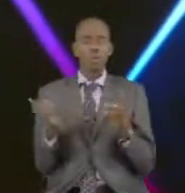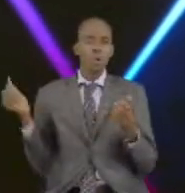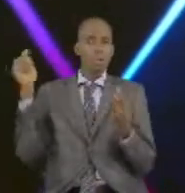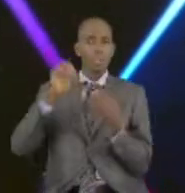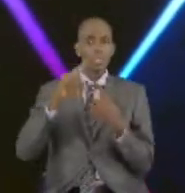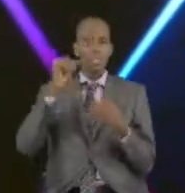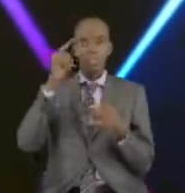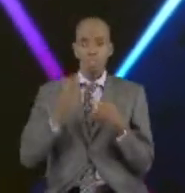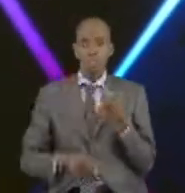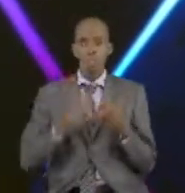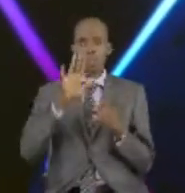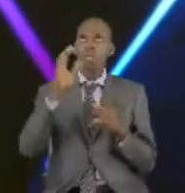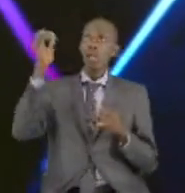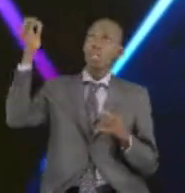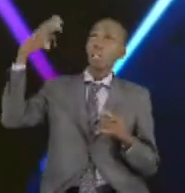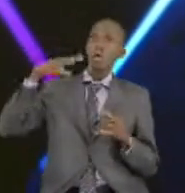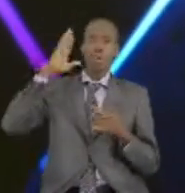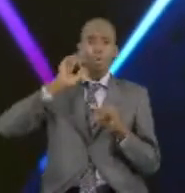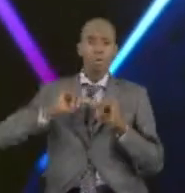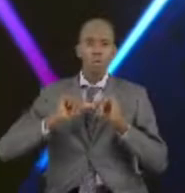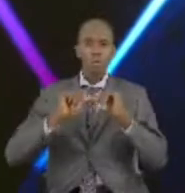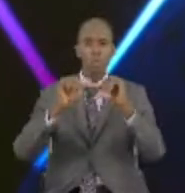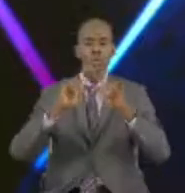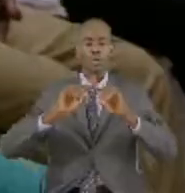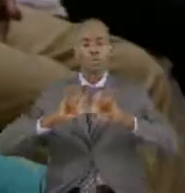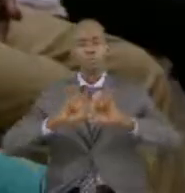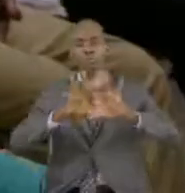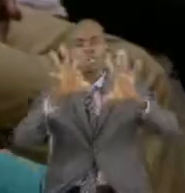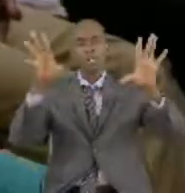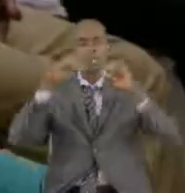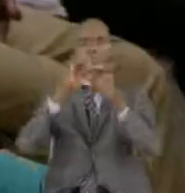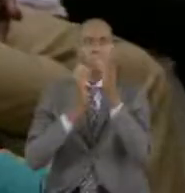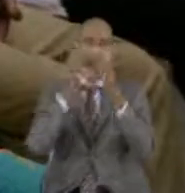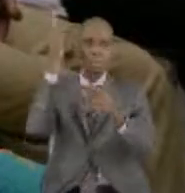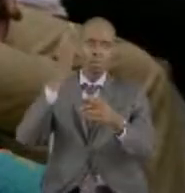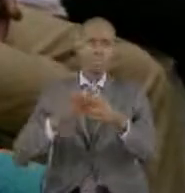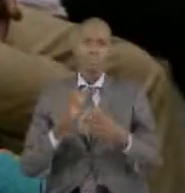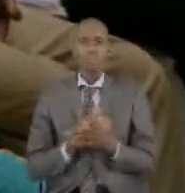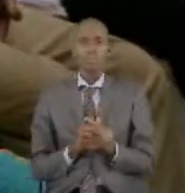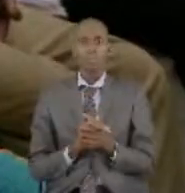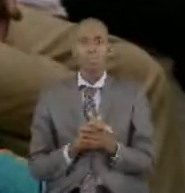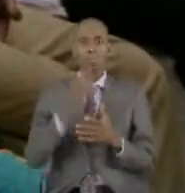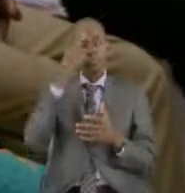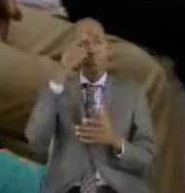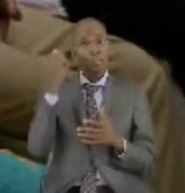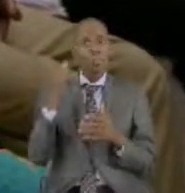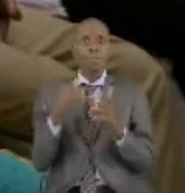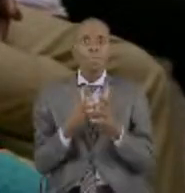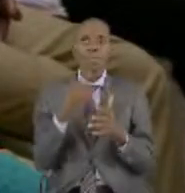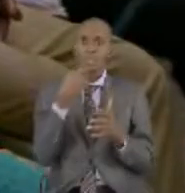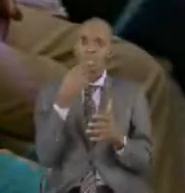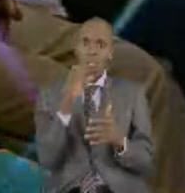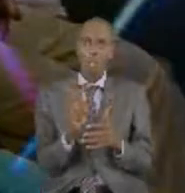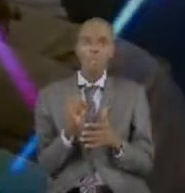jusqu'à la fin ta lumière va contrer pas brillé au nom de jésus parce que il dit